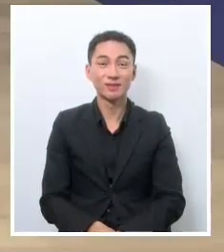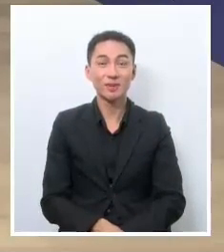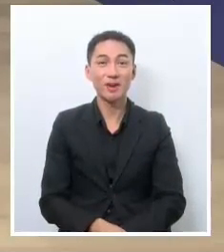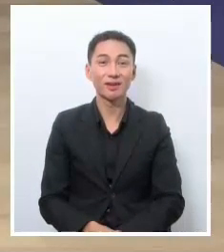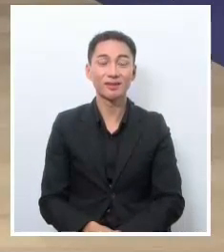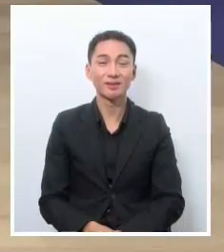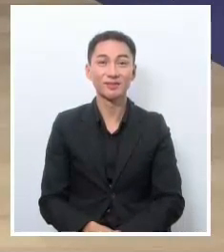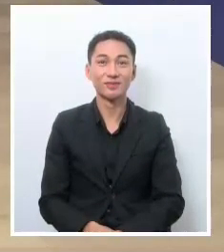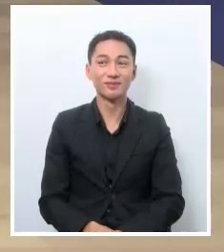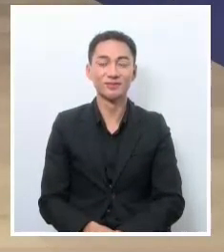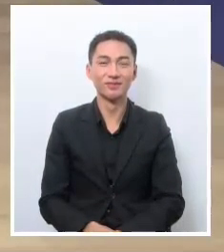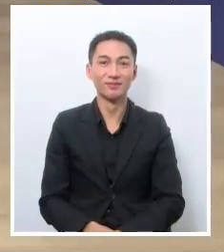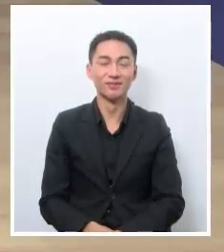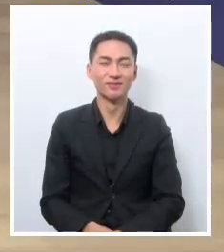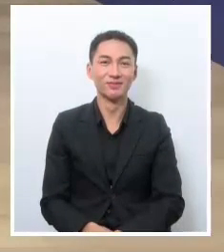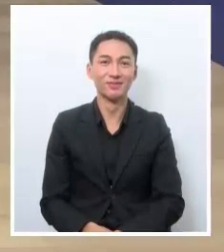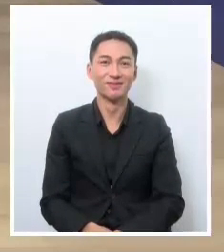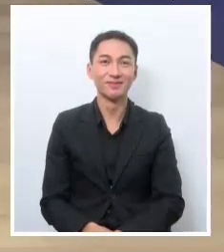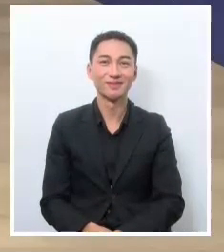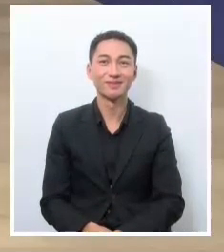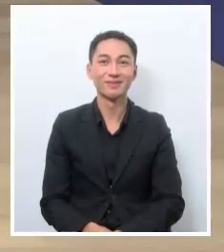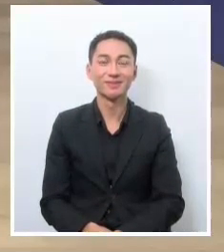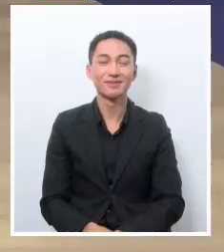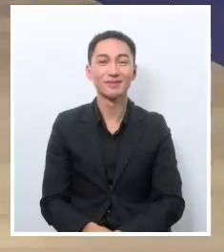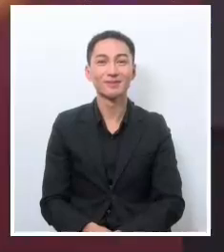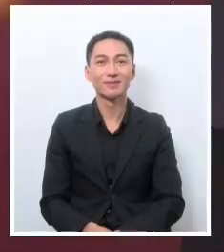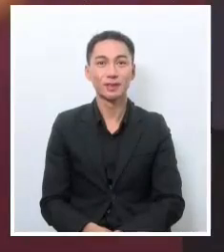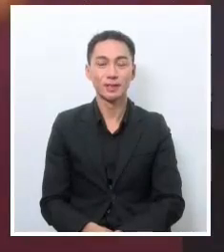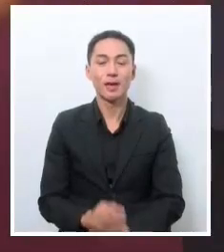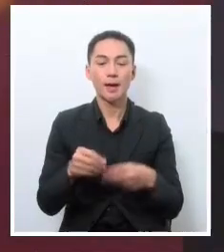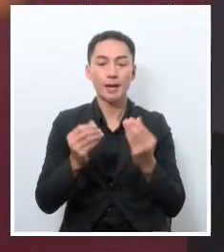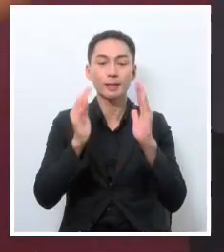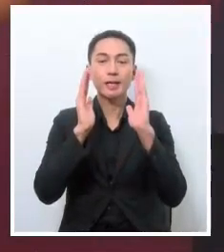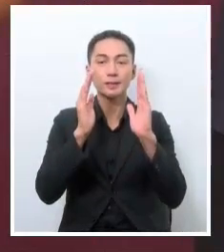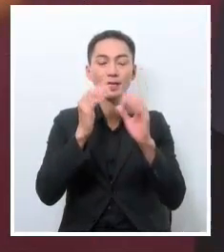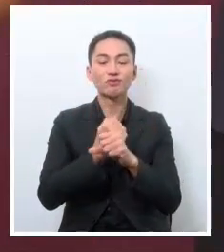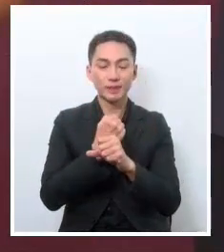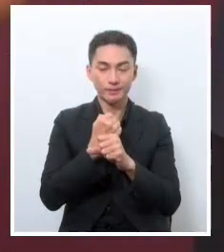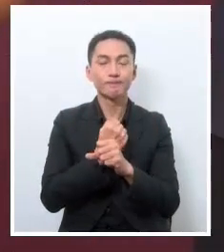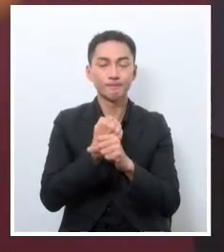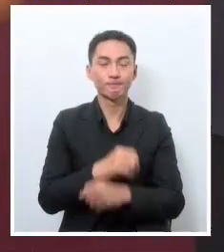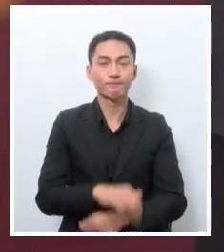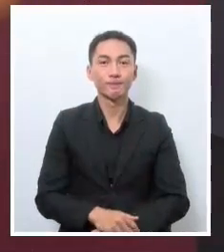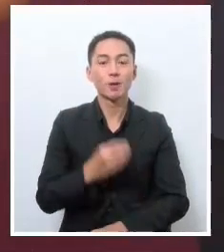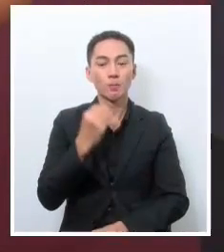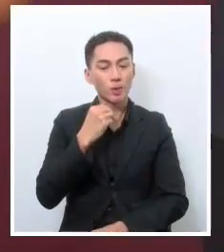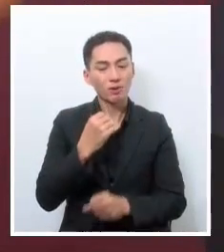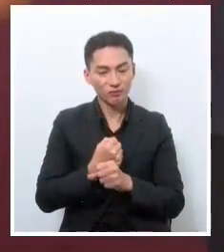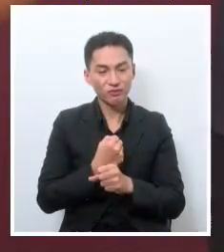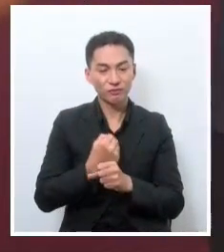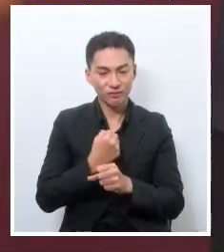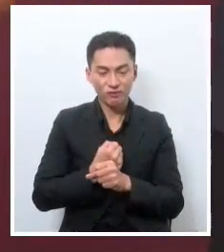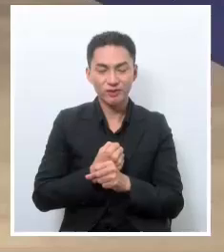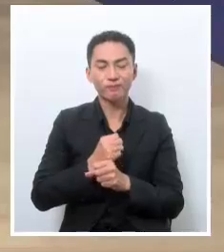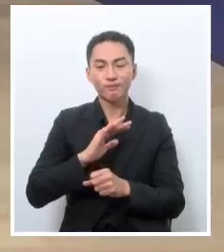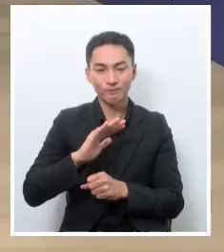เราควรจะต้องมีคุณสมบัติยังไงก่อนเบื้องต้นก็ตั้งใจฝึกฝนตัวเองค่ะฝึกบ่อยๆค่ะแล้วก็จะทำได้เอง